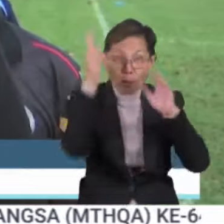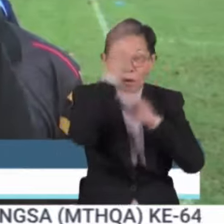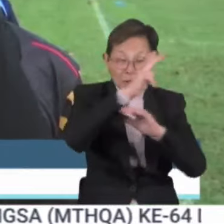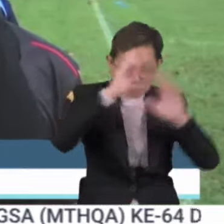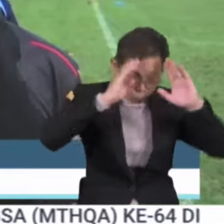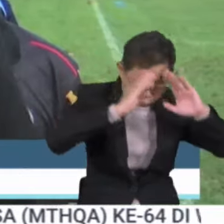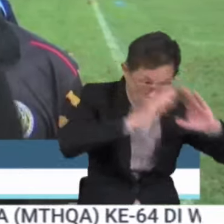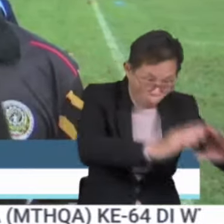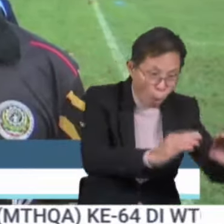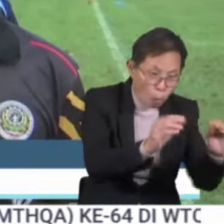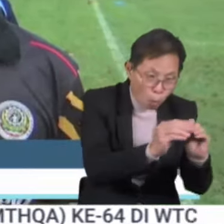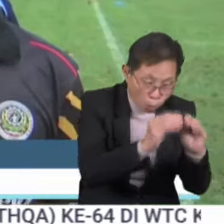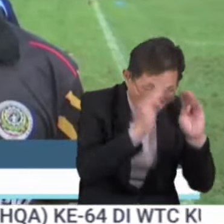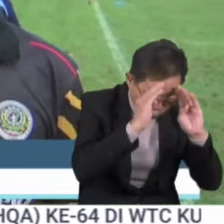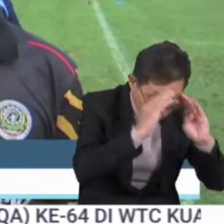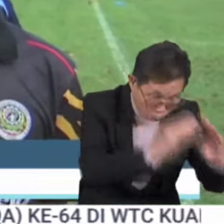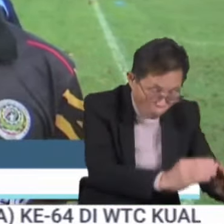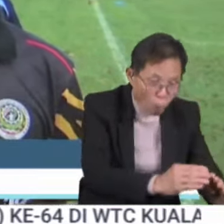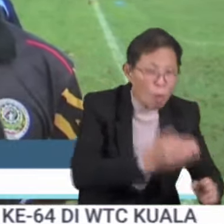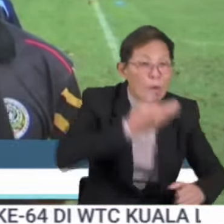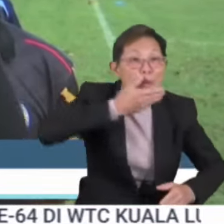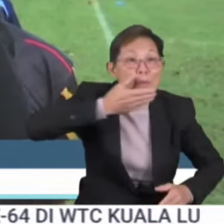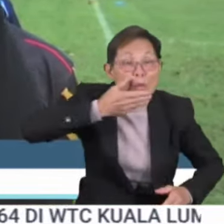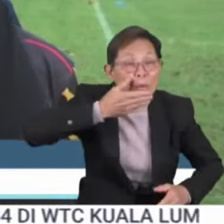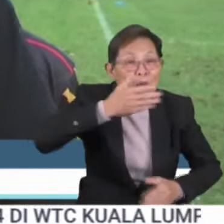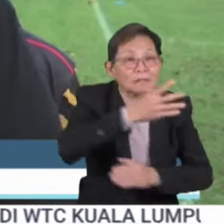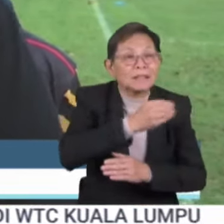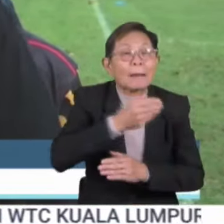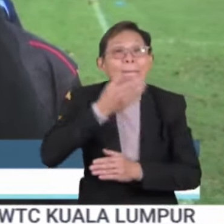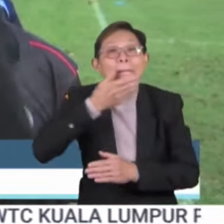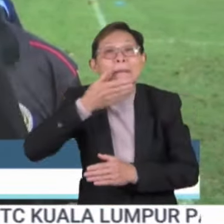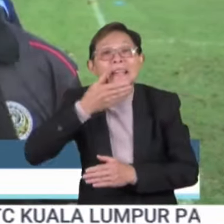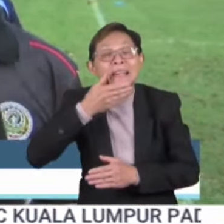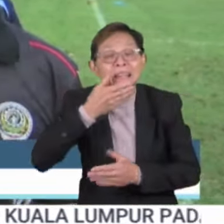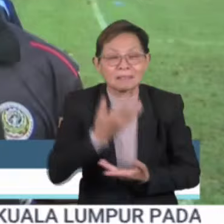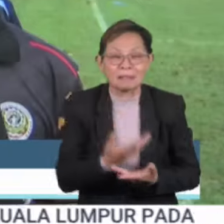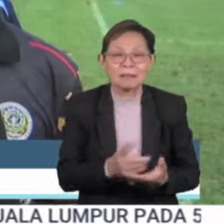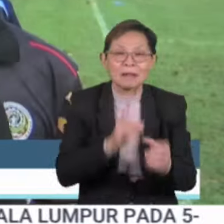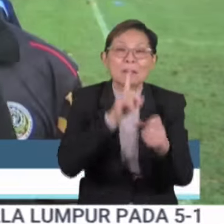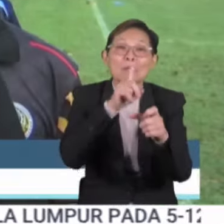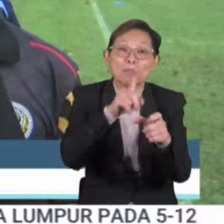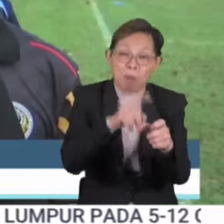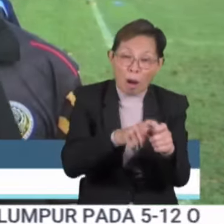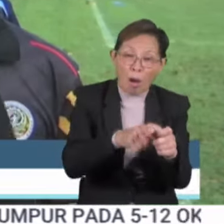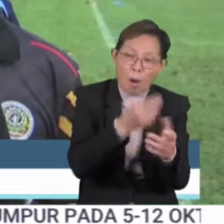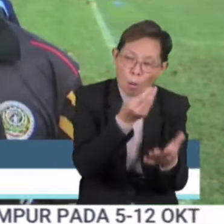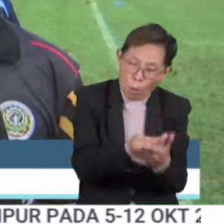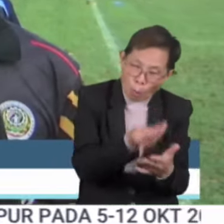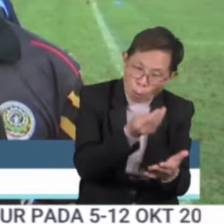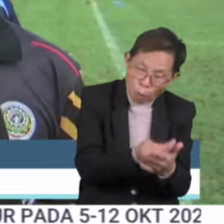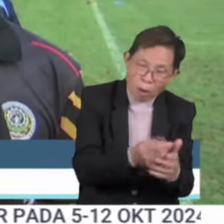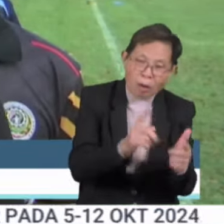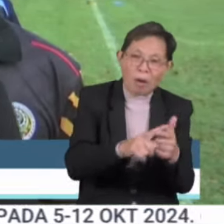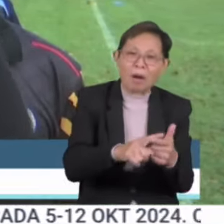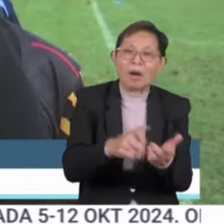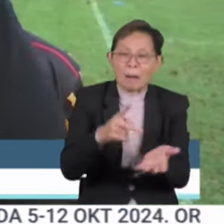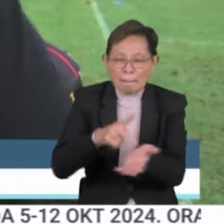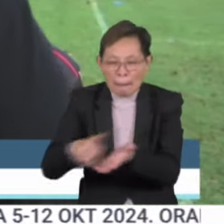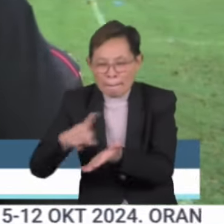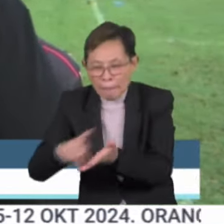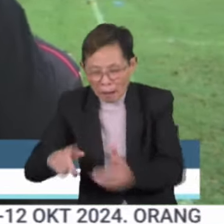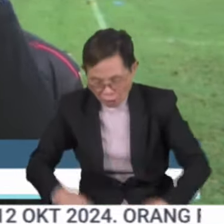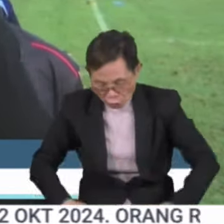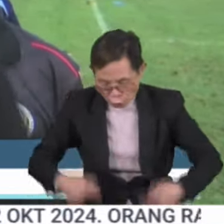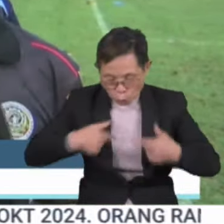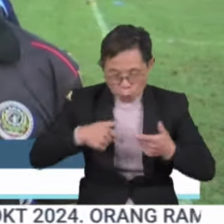memberikan perhatian lebih kepada anak muda, juga kepada belia. Isu-isu seperti mana kewangan, isu-isu kos sara hidup dan